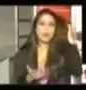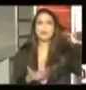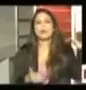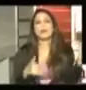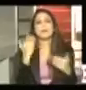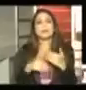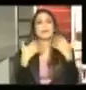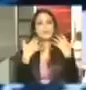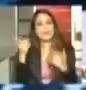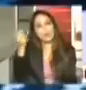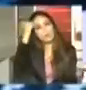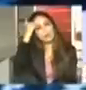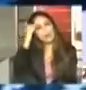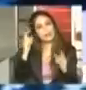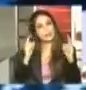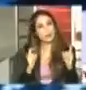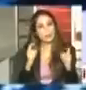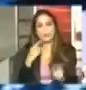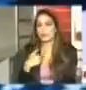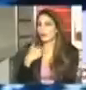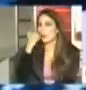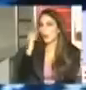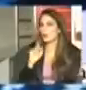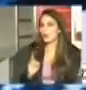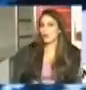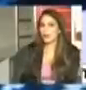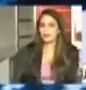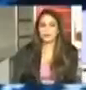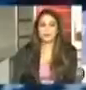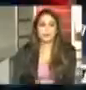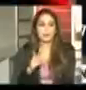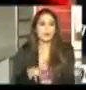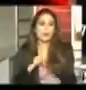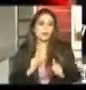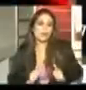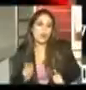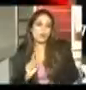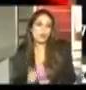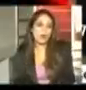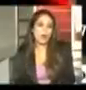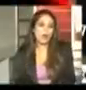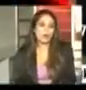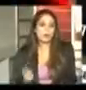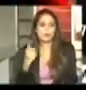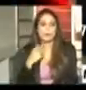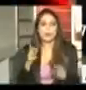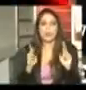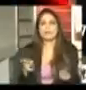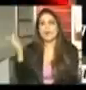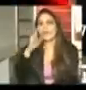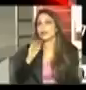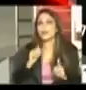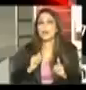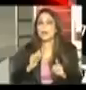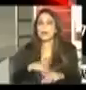מתחרט על הפריים? אני לא מתחרט. אתה מתחרט, התמונה, אתה מרגיש לא בנוח. כאילו, אפשר להבין למה אני לא מרגיש בנוח. כאילו,